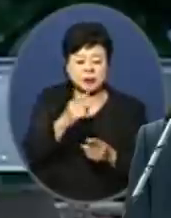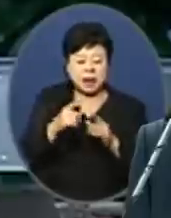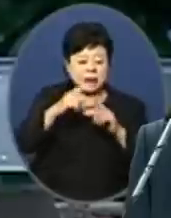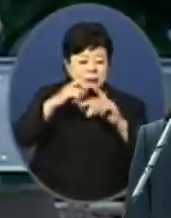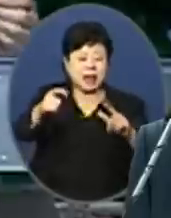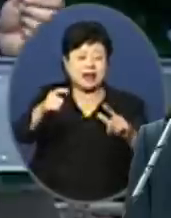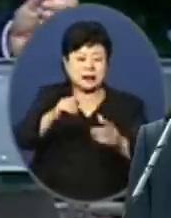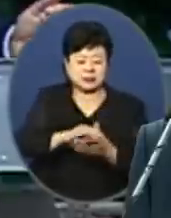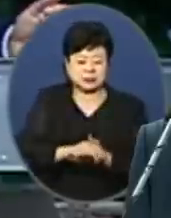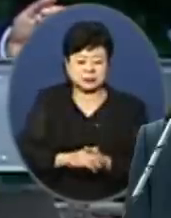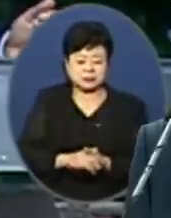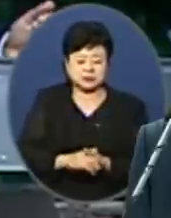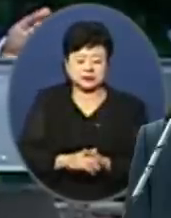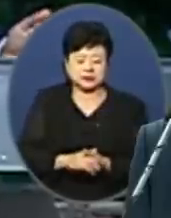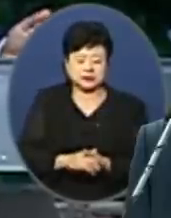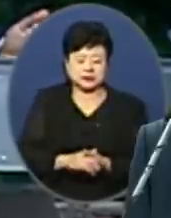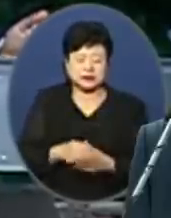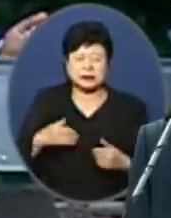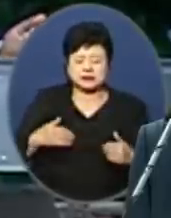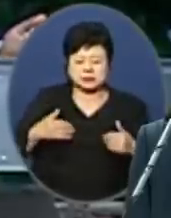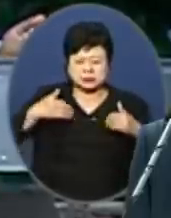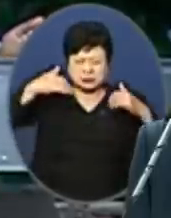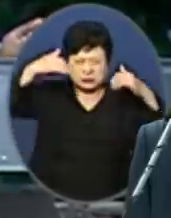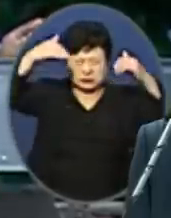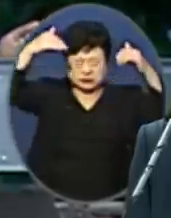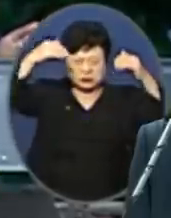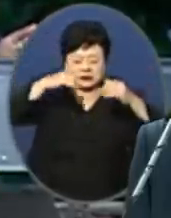말하면은 구책장신